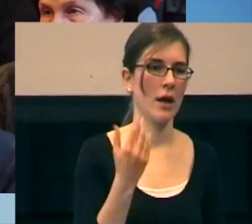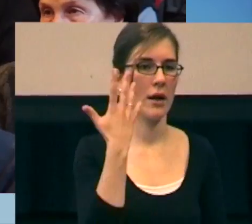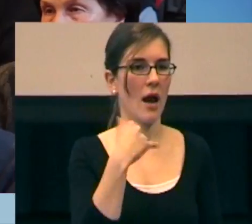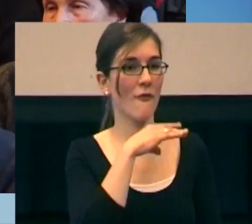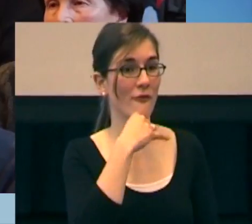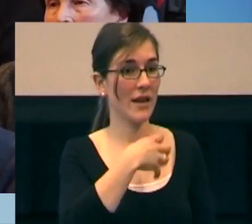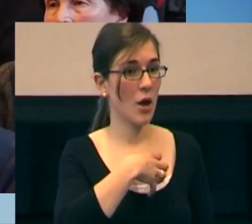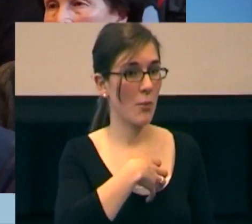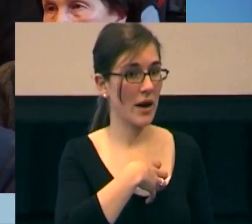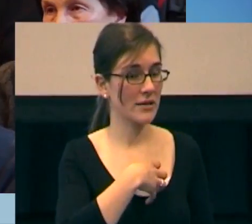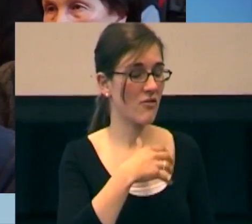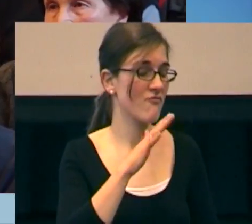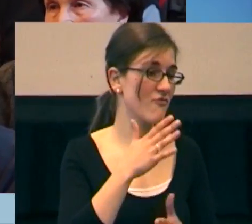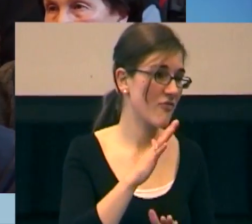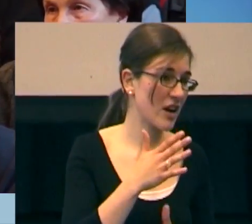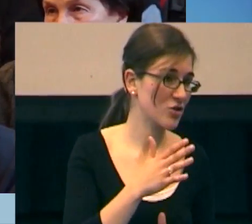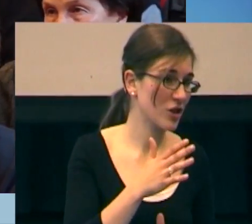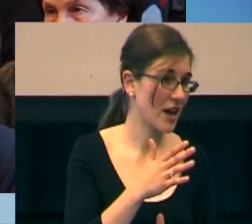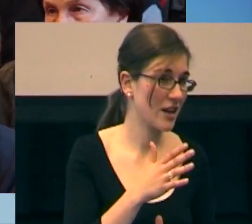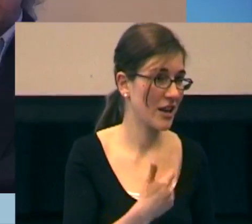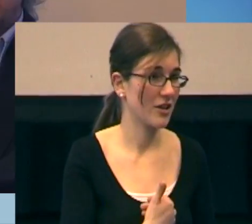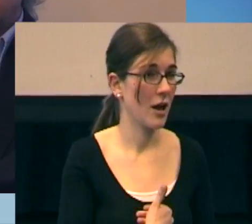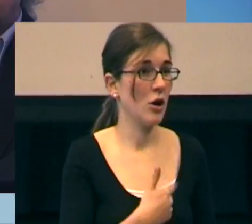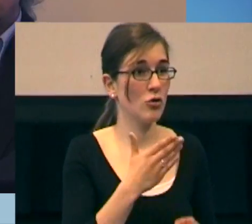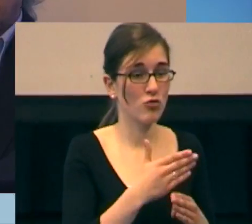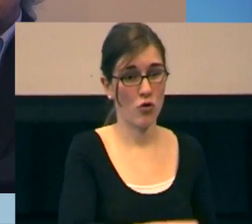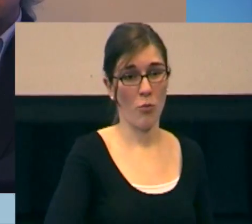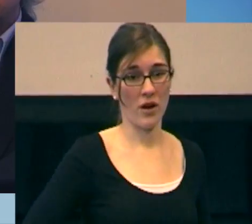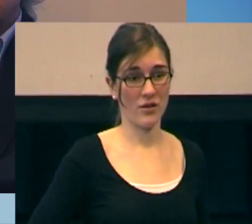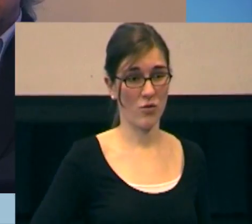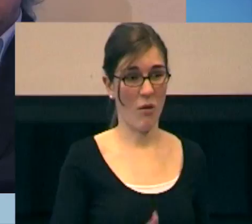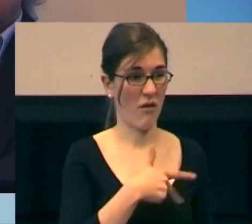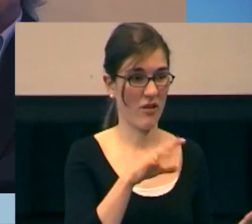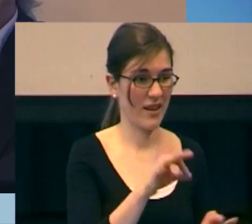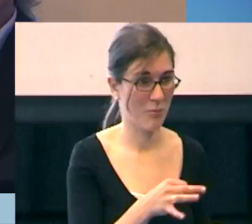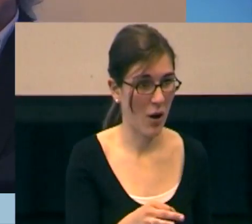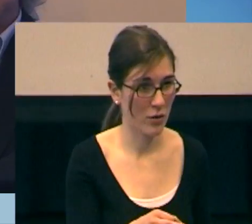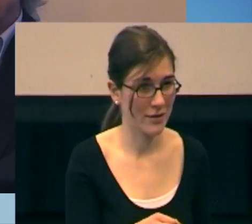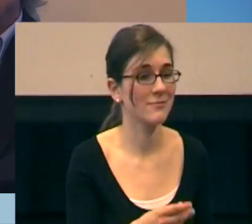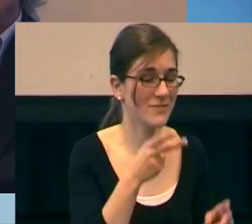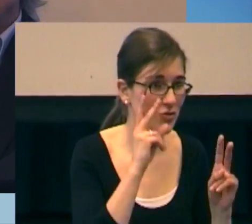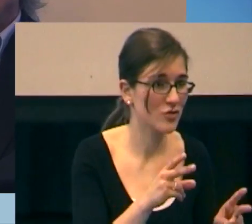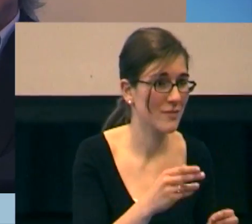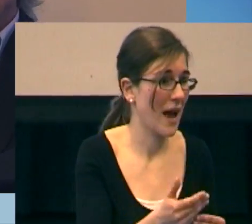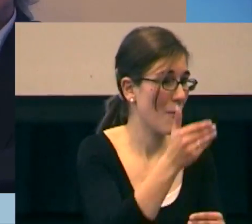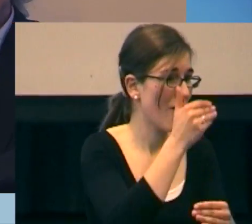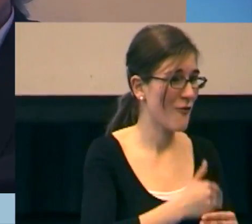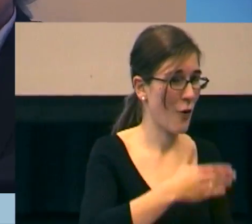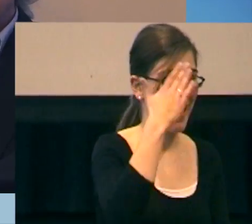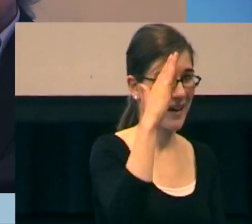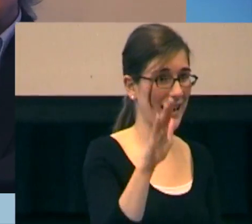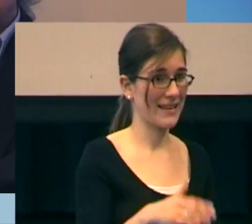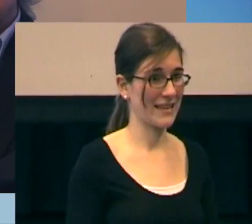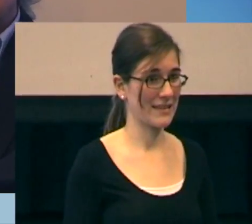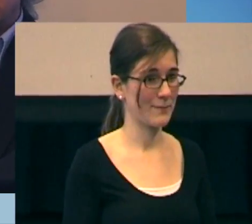nicht notwendigerweise operativ oder strahlentherapeutisch behandeln das ist richtig nur wir kennen sie vorher noch nicht und das zu